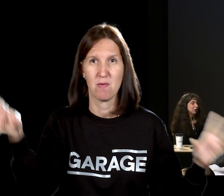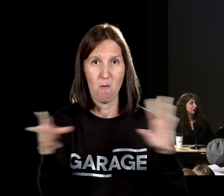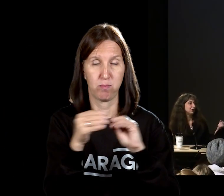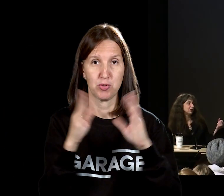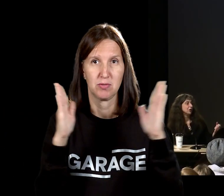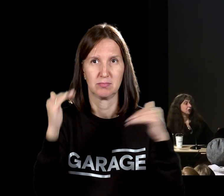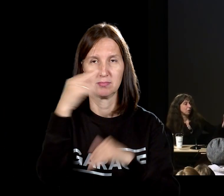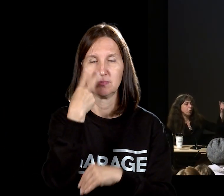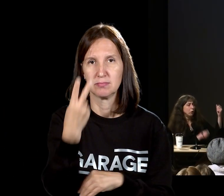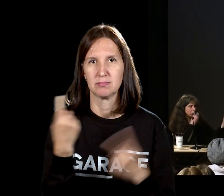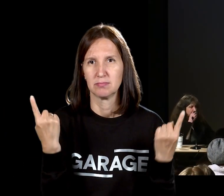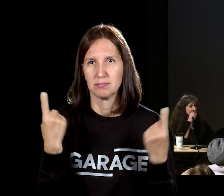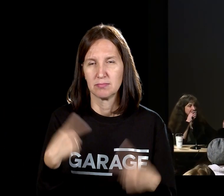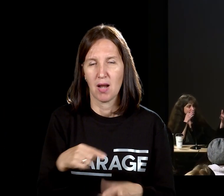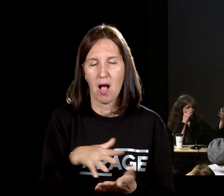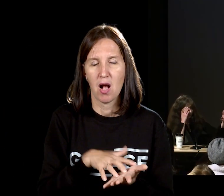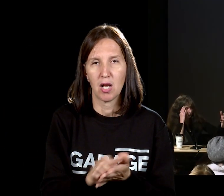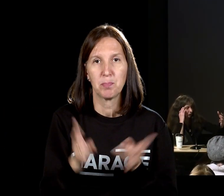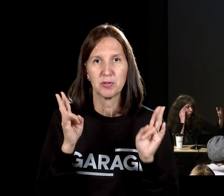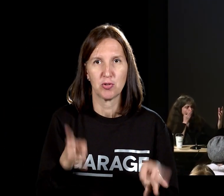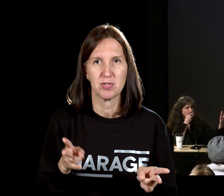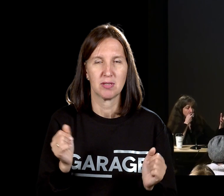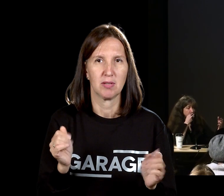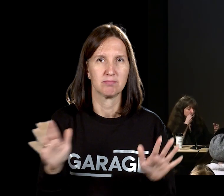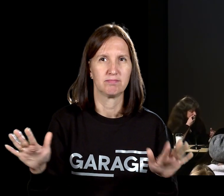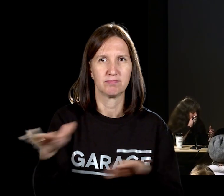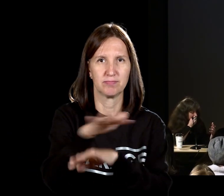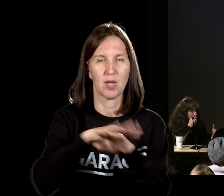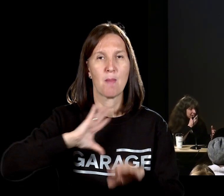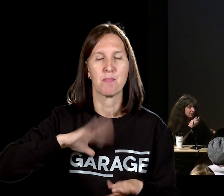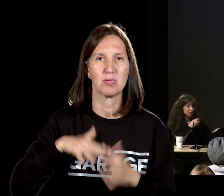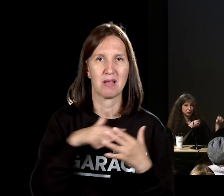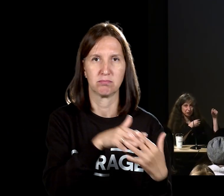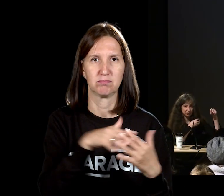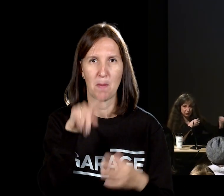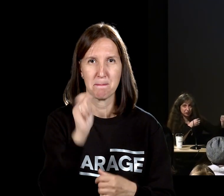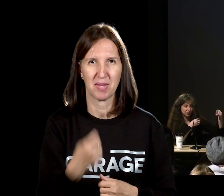пейзаж после битвы, где это вилка